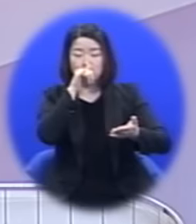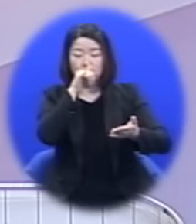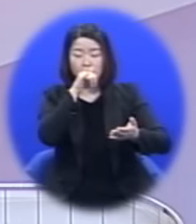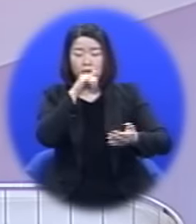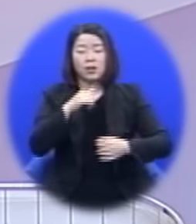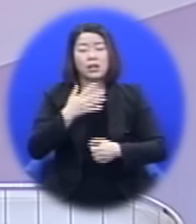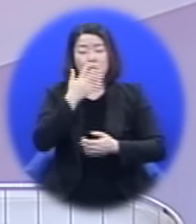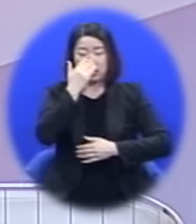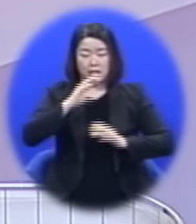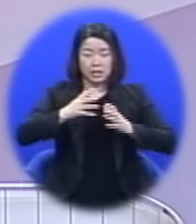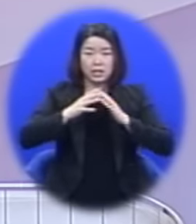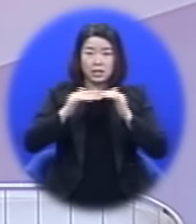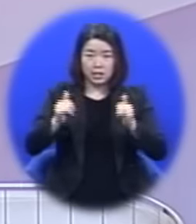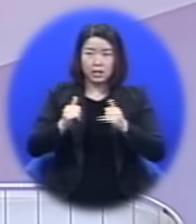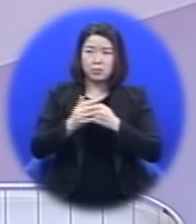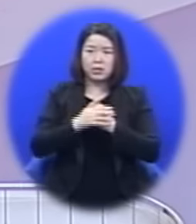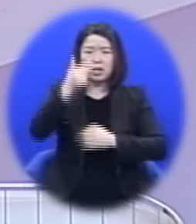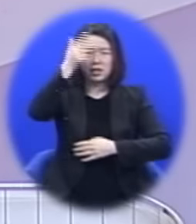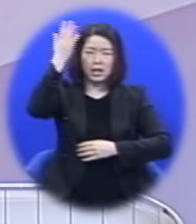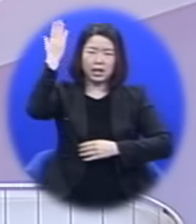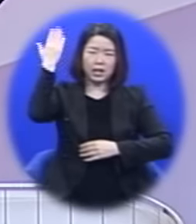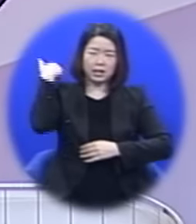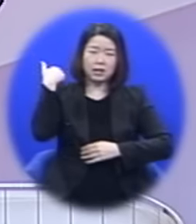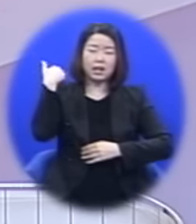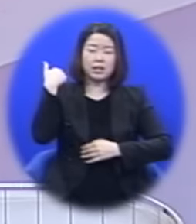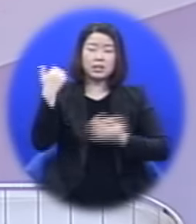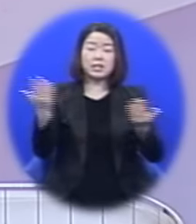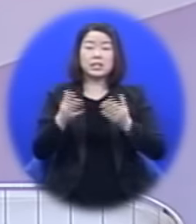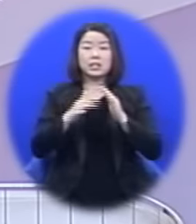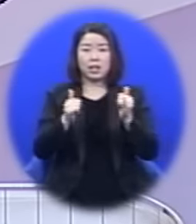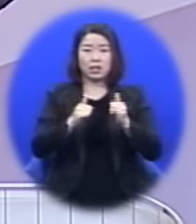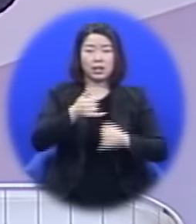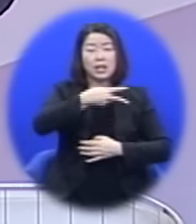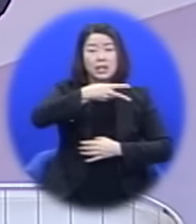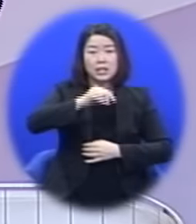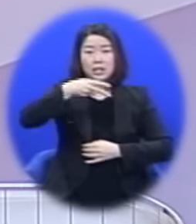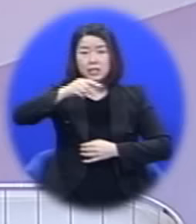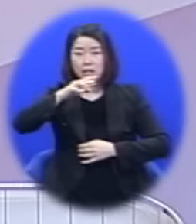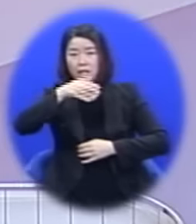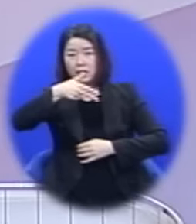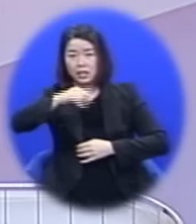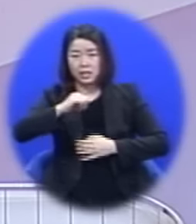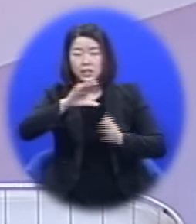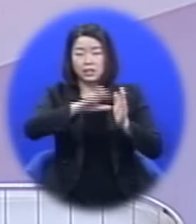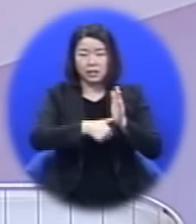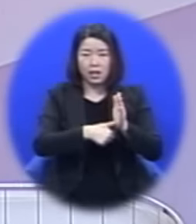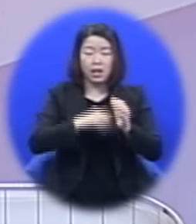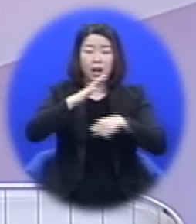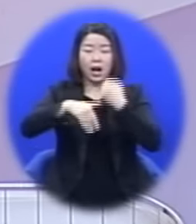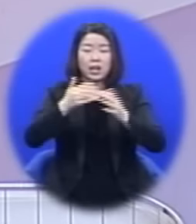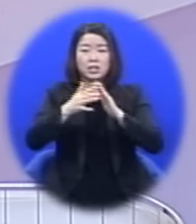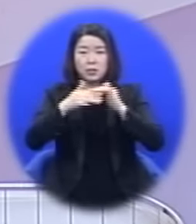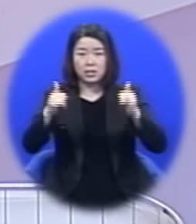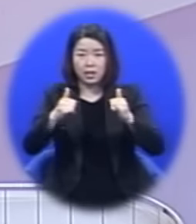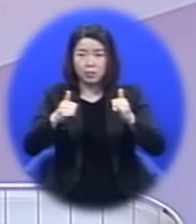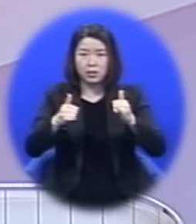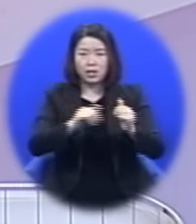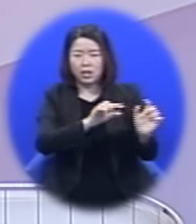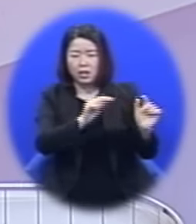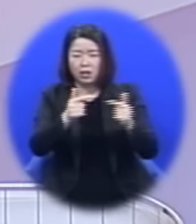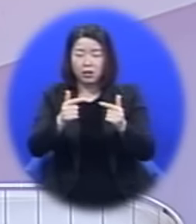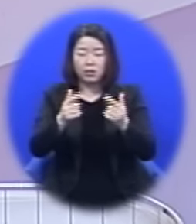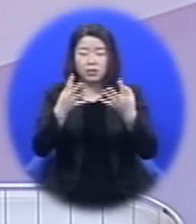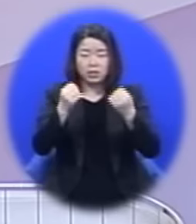기억합니다. 기드온 사사, 드보라 사사, 바락 사사, 그 사사들이 있을 때 그때